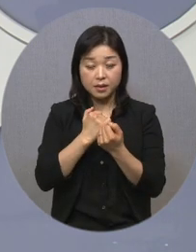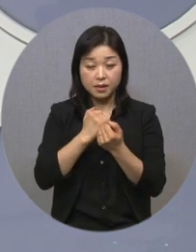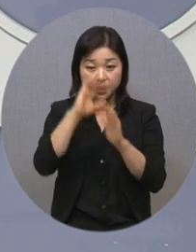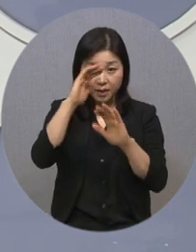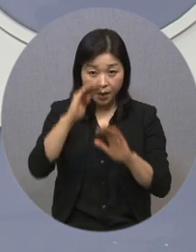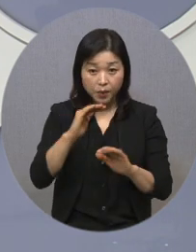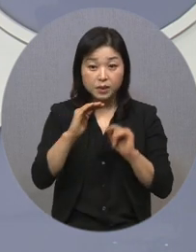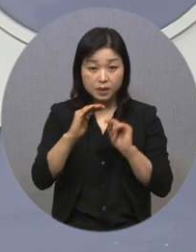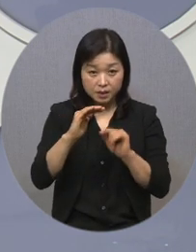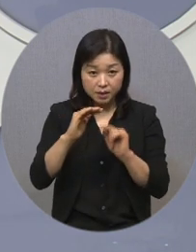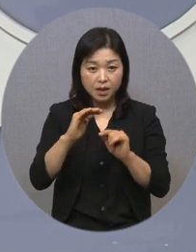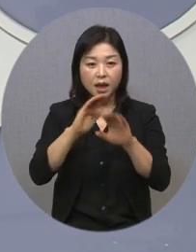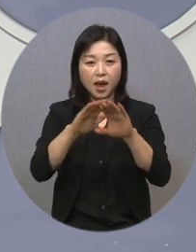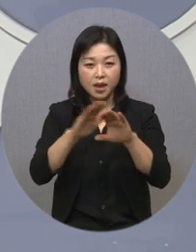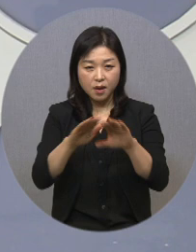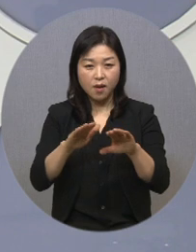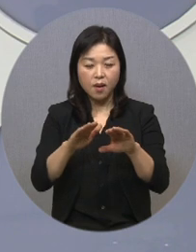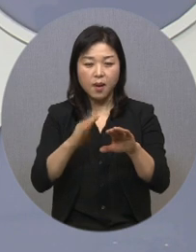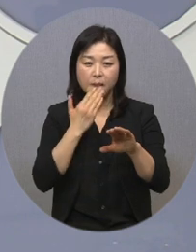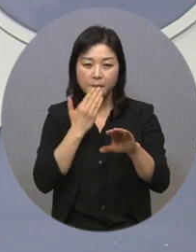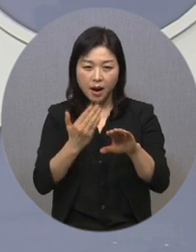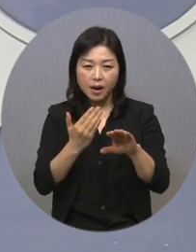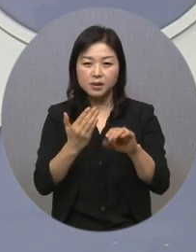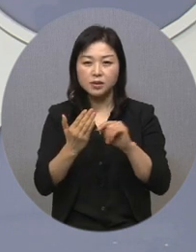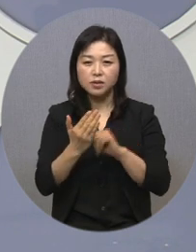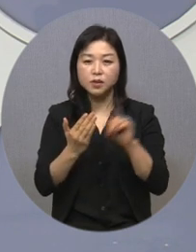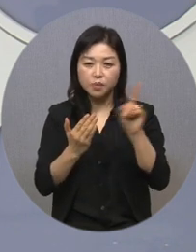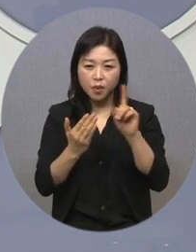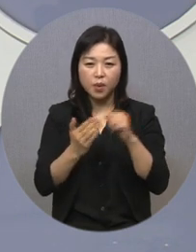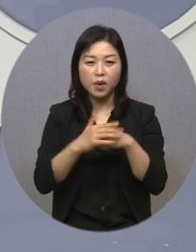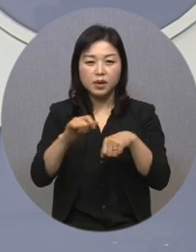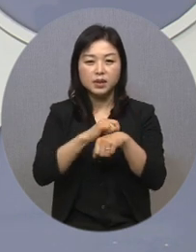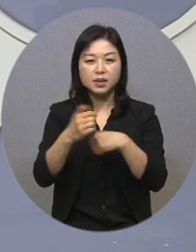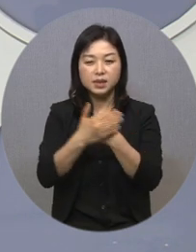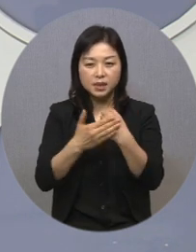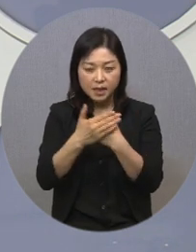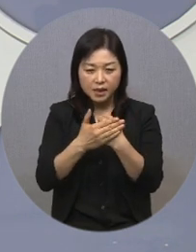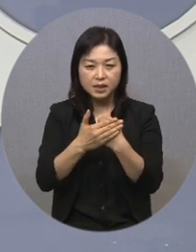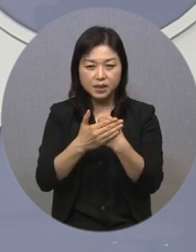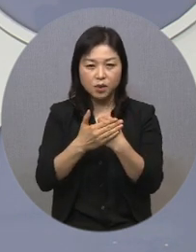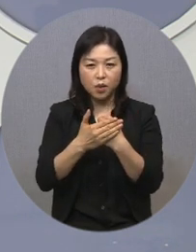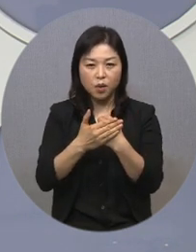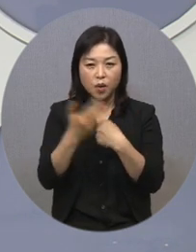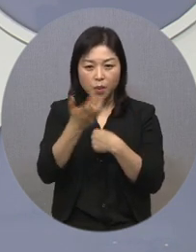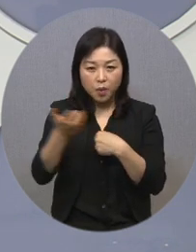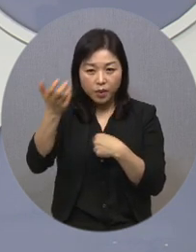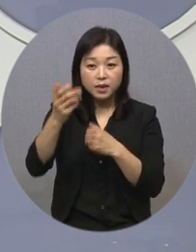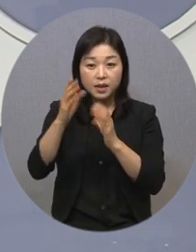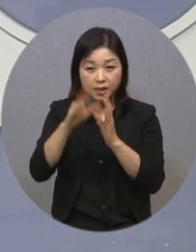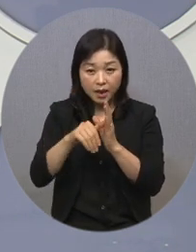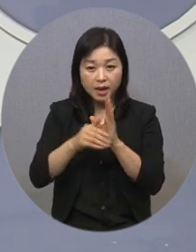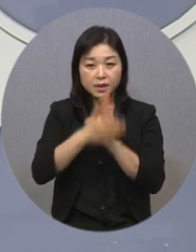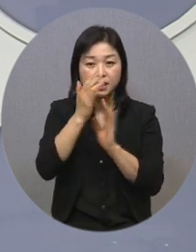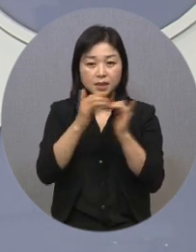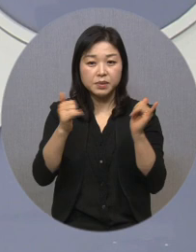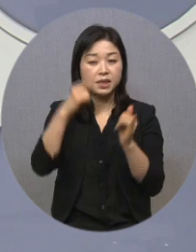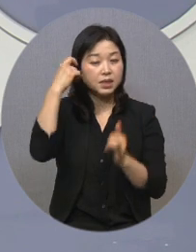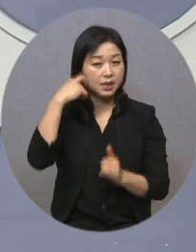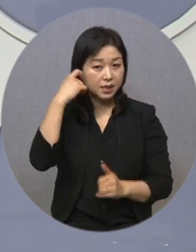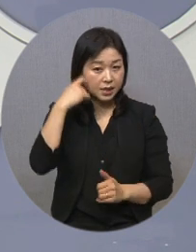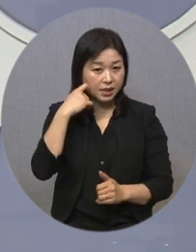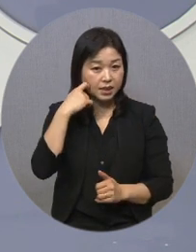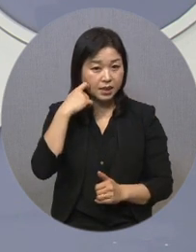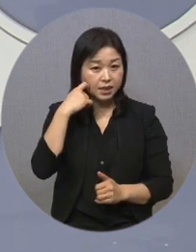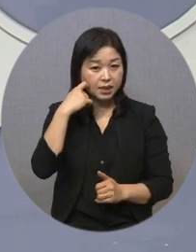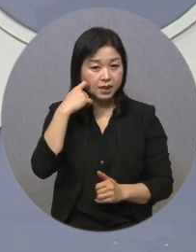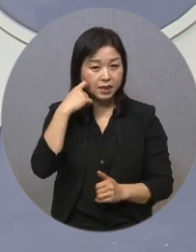상황을 해결하는 지점들이 바로 특례시가 되어졌을 때 시민들이 느끼는, 체감할 수